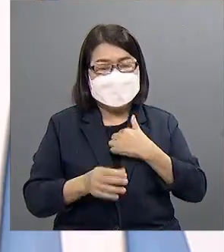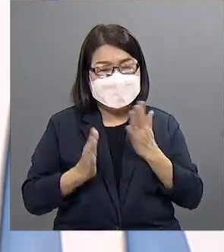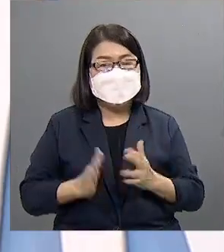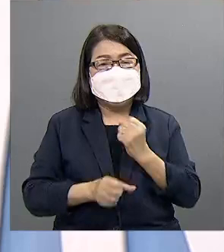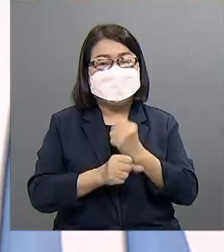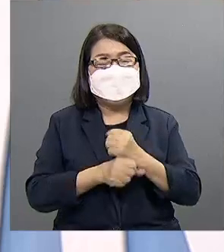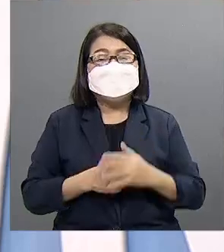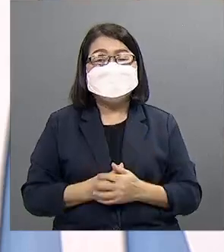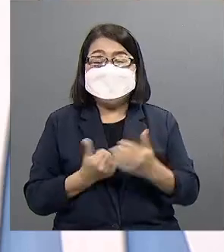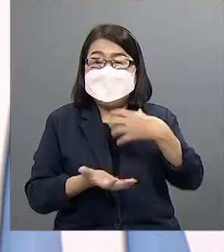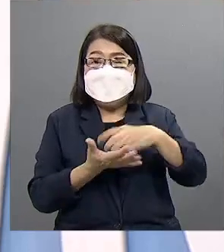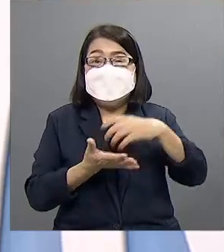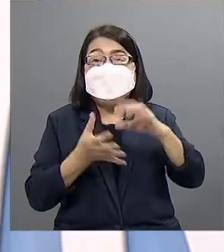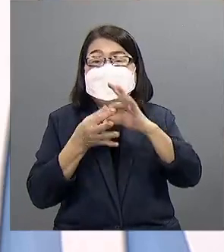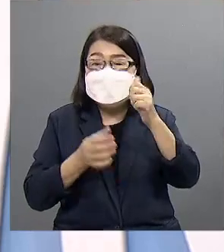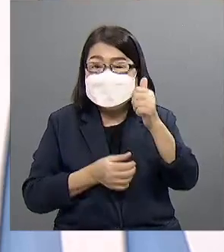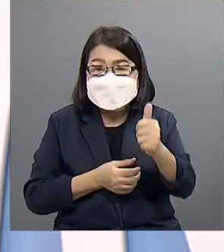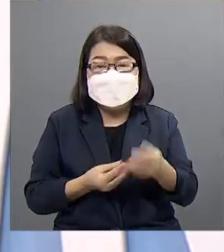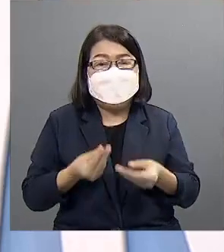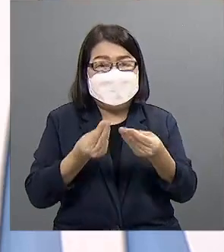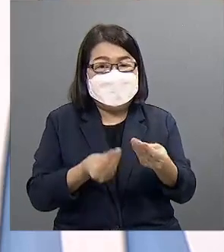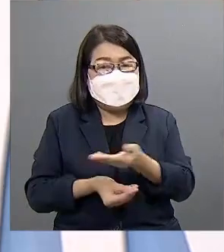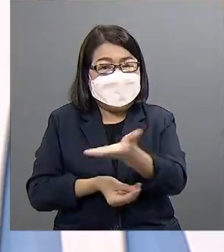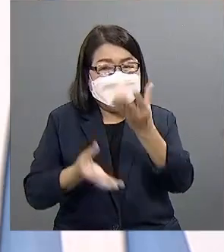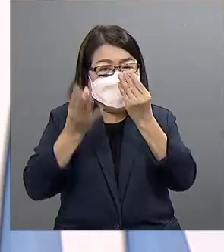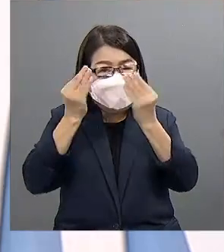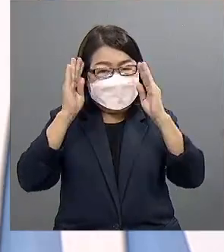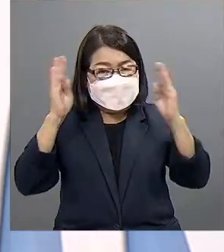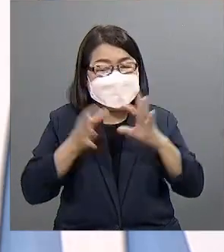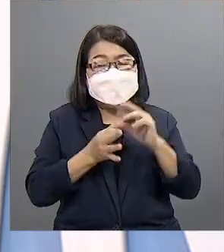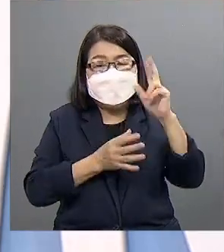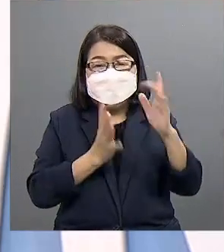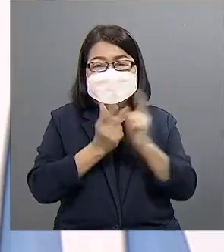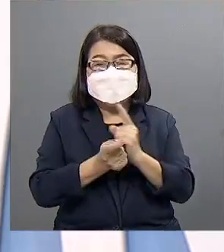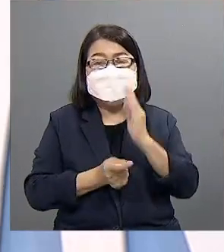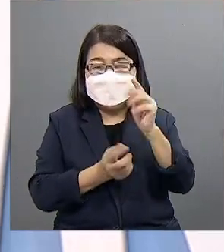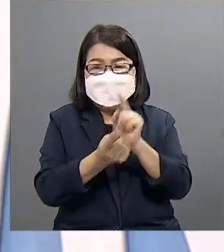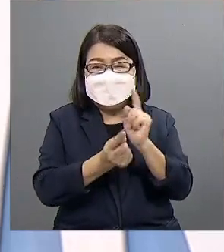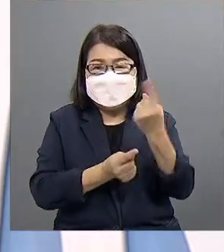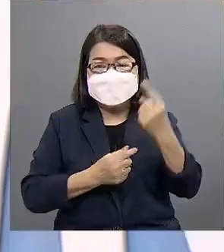ำมาฝากคุณผู้ชมเช้านี้ในช่วงประเด็นสังคมอีกสักครู่กลับมาพบกันในช่วงสีสันวาไรตี้สักครู่เดียวค่ะ